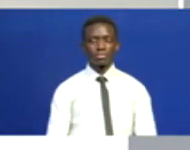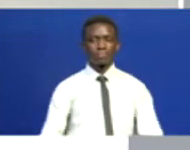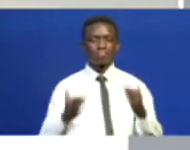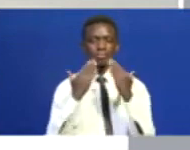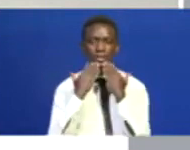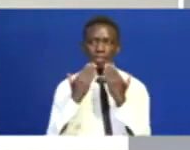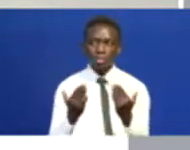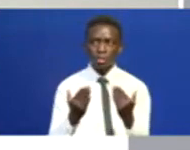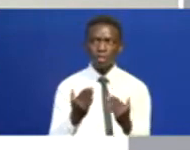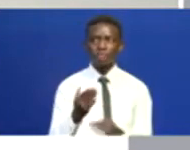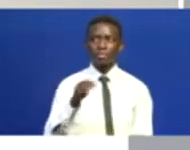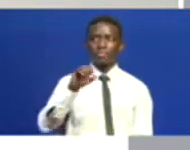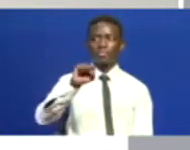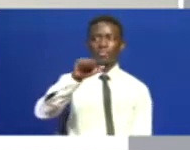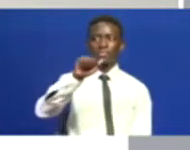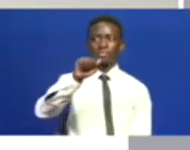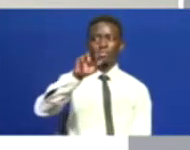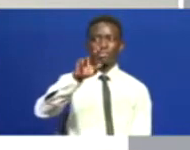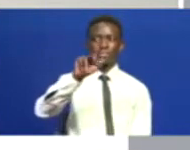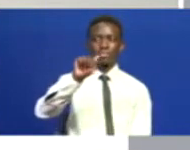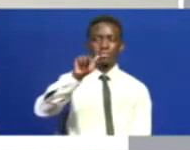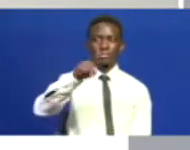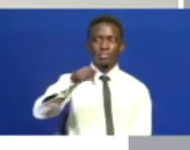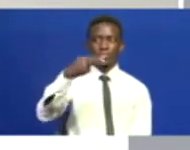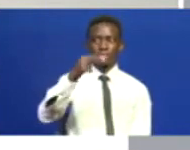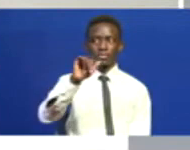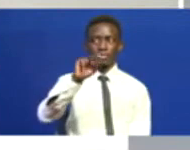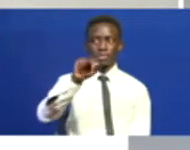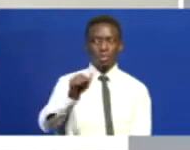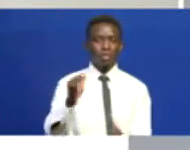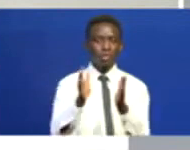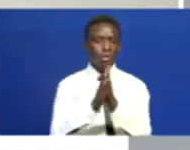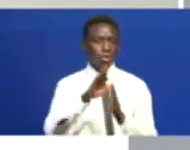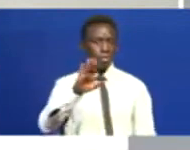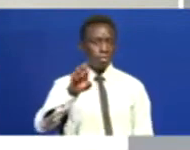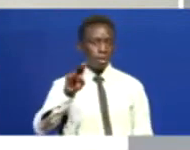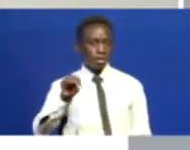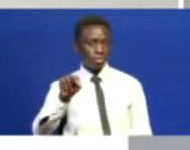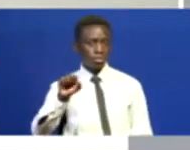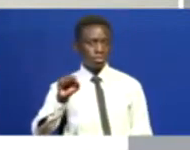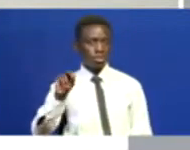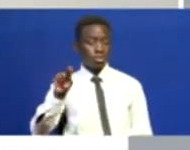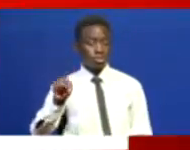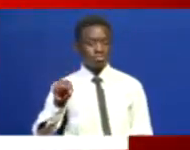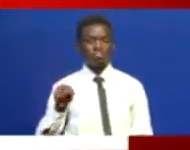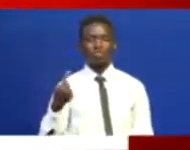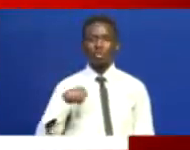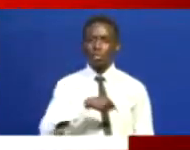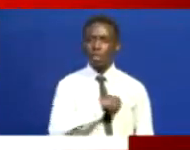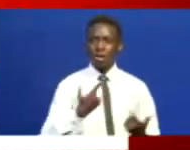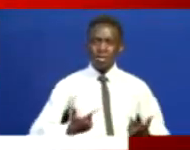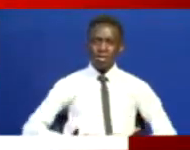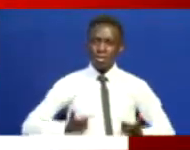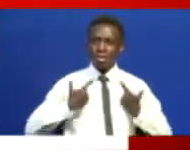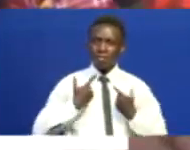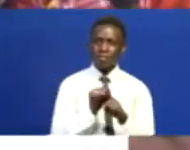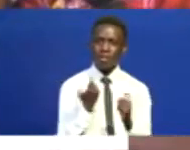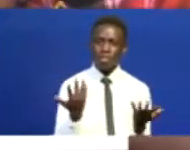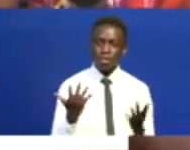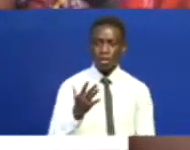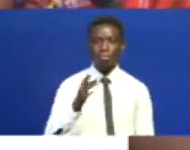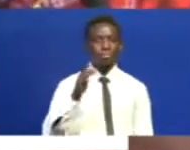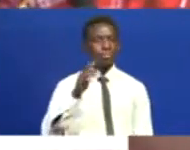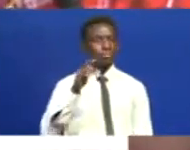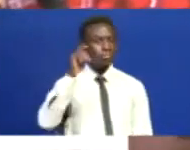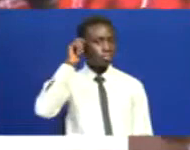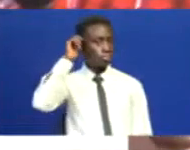Shukran Sarafina Robi pamoja na mwenzangu Benson Chumba. Tunakuja kwako moja kwa moja kutoka maeneo ya Masai Mara National